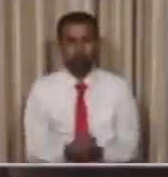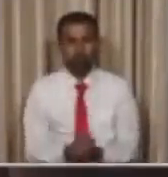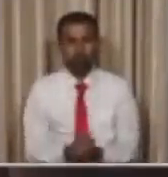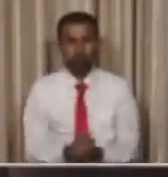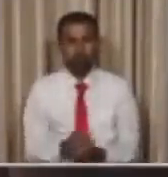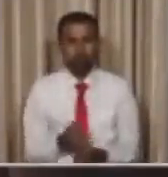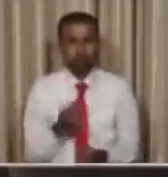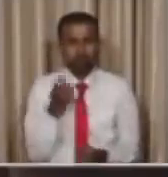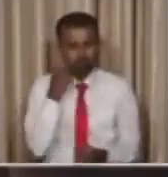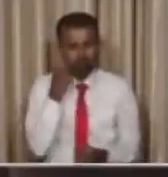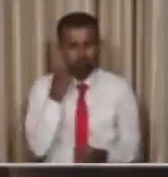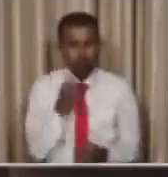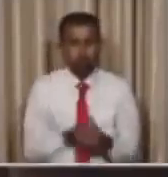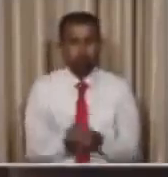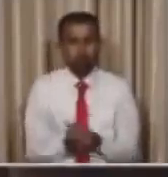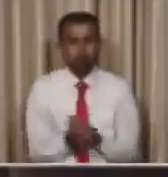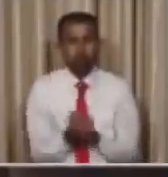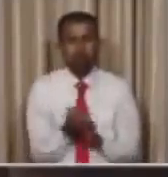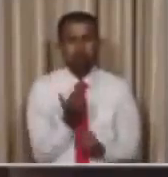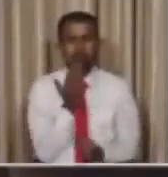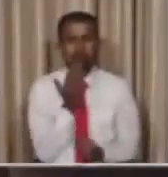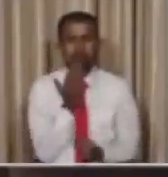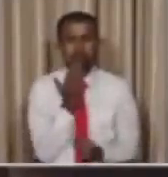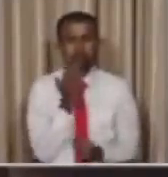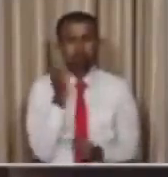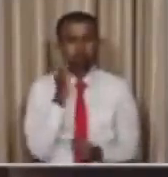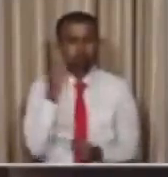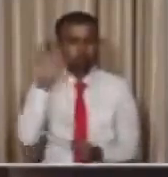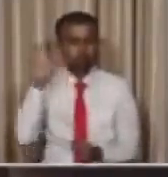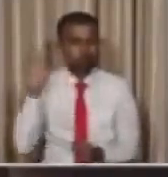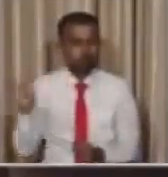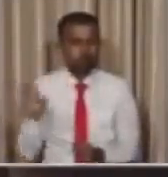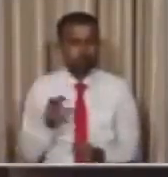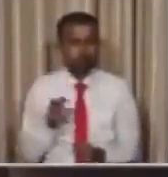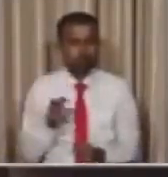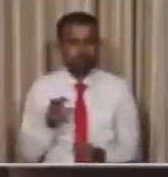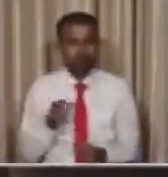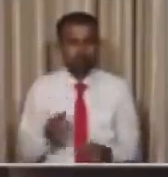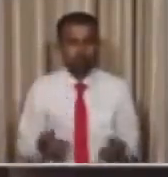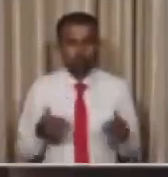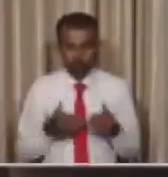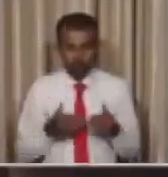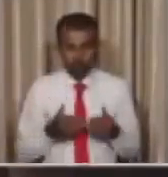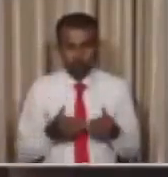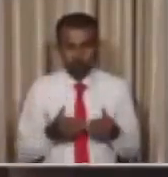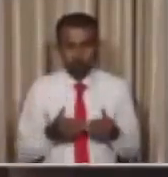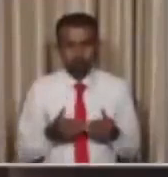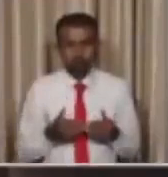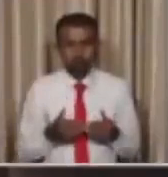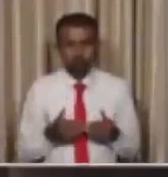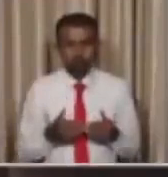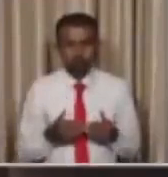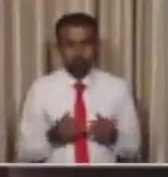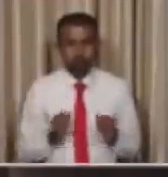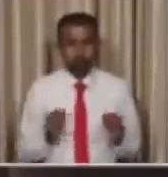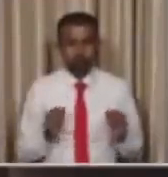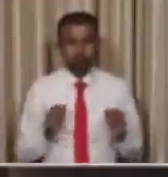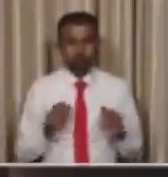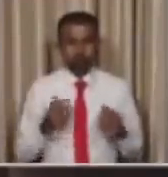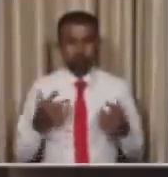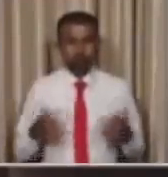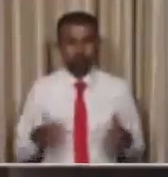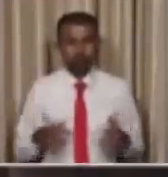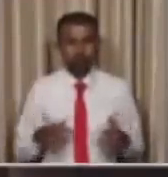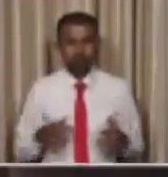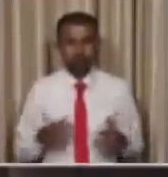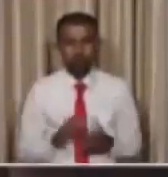අපි දන්නවා ඔවුන්ට උදව් කරන ඇමරිකාව ප්‍රමුඛ බටහිර රටවල් පවා අද යම් කිසි ආකාරයේ තිගැස්සීමකට අද ලක් වෙලා